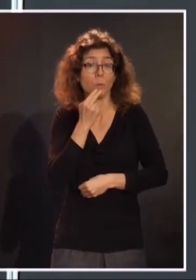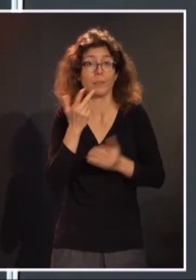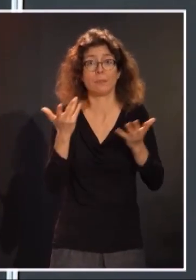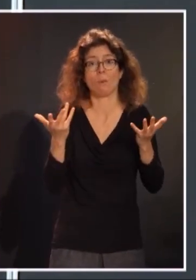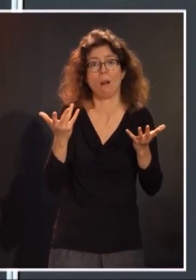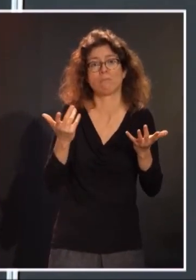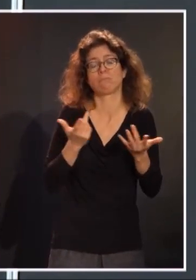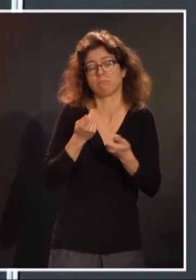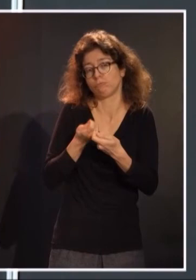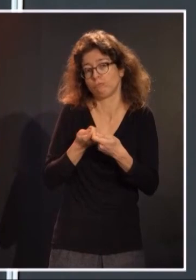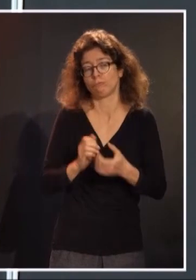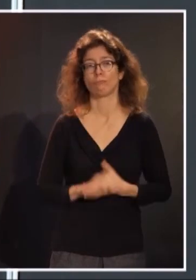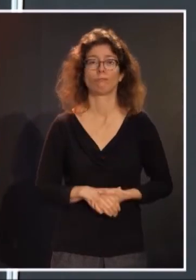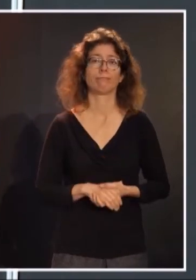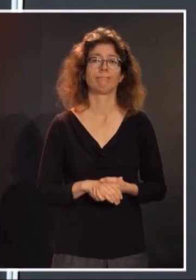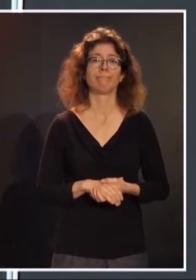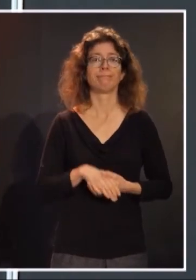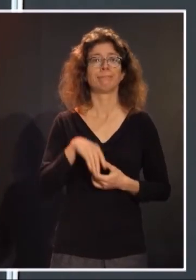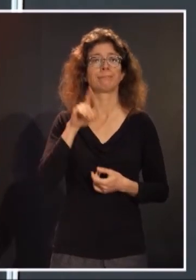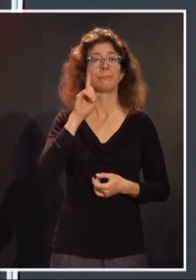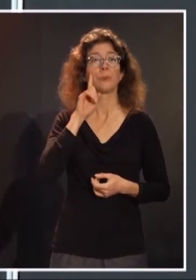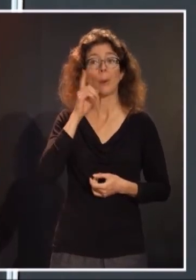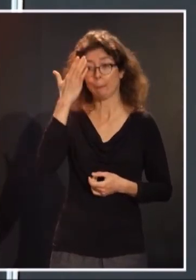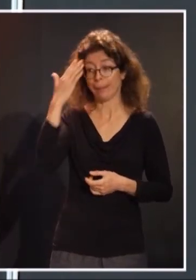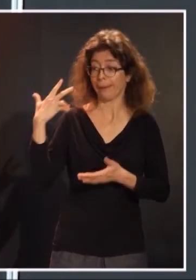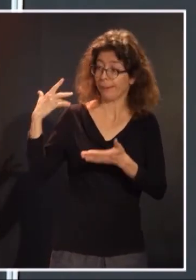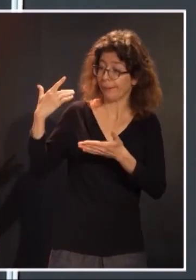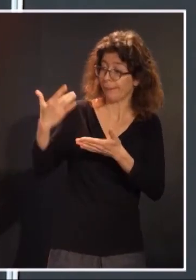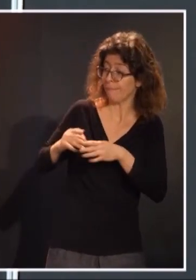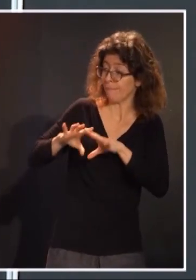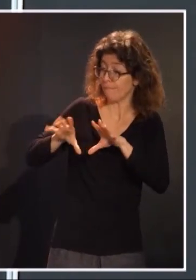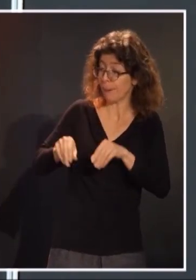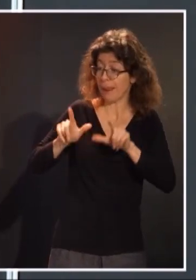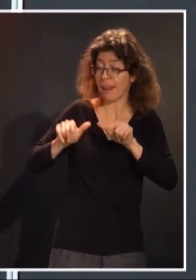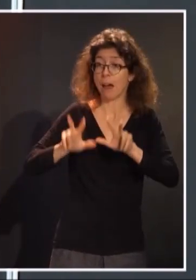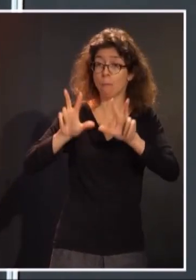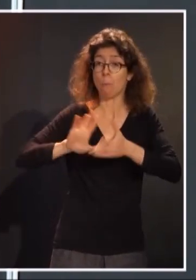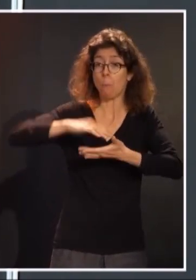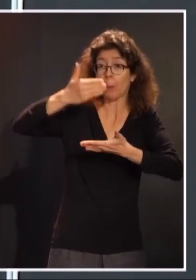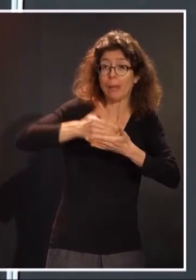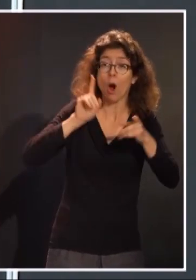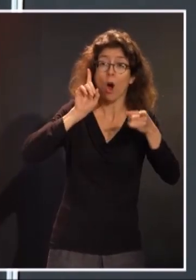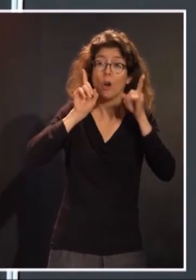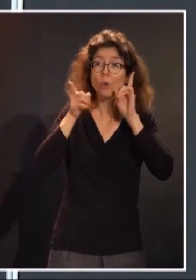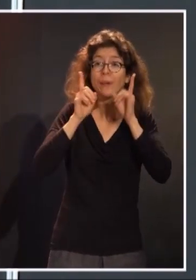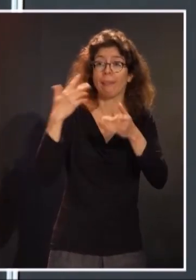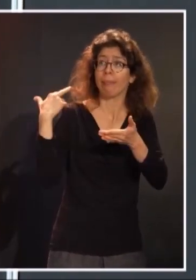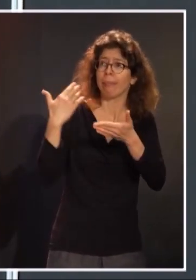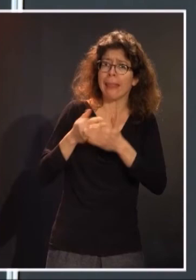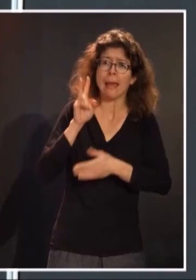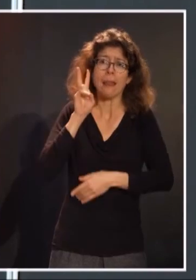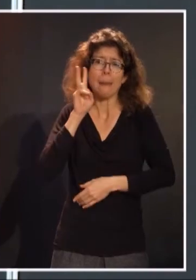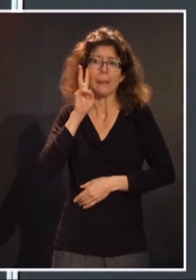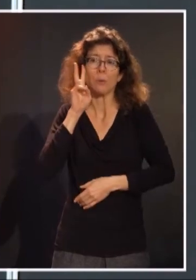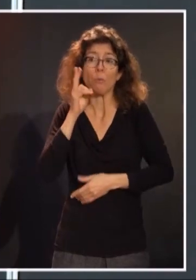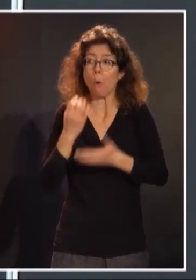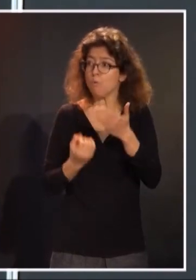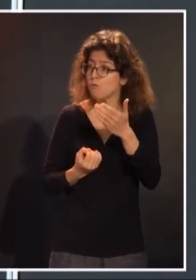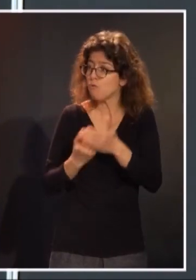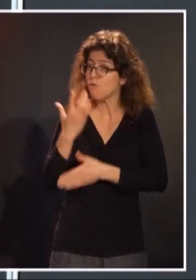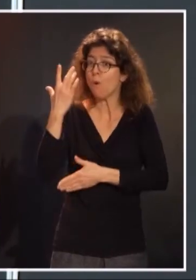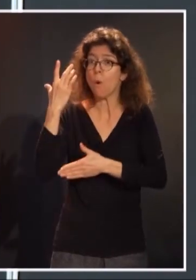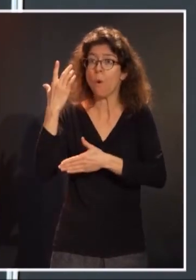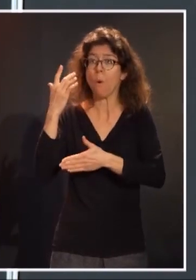aussi. Parce que si dans la famille, ils ont une tablette Android qui manipule déjà, ça va être plus complexe à l'enfant de s'approprier un nouvel environnement,